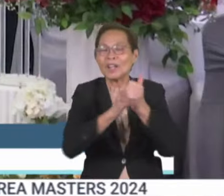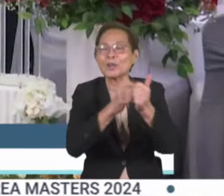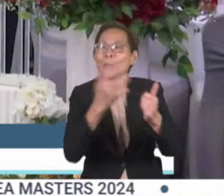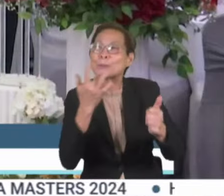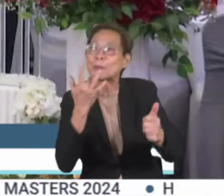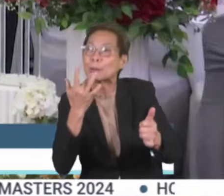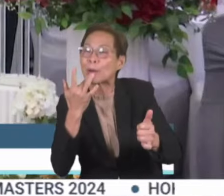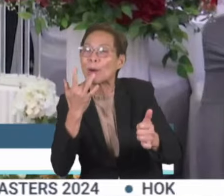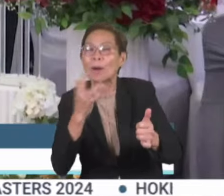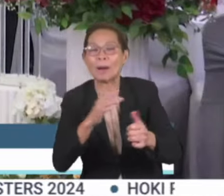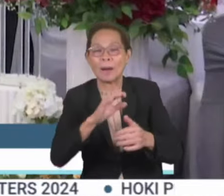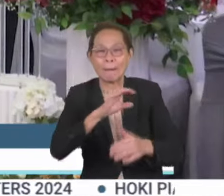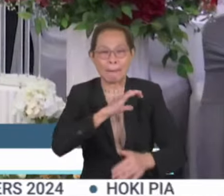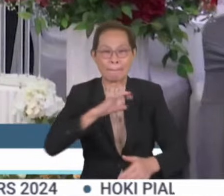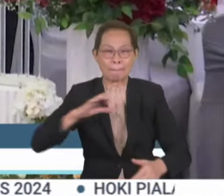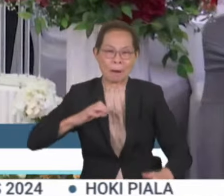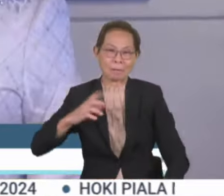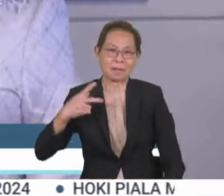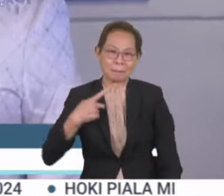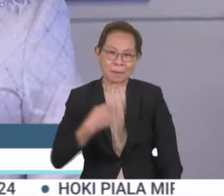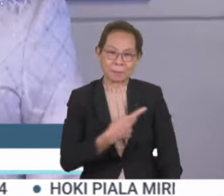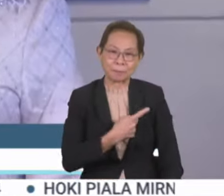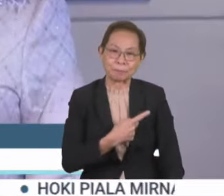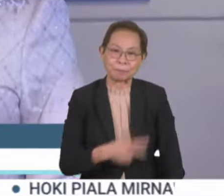selera para pelanggan kami.